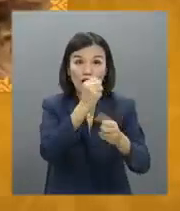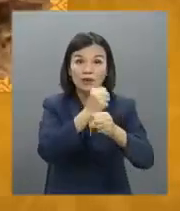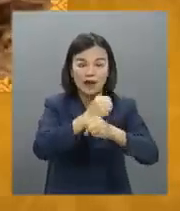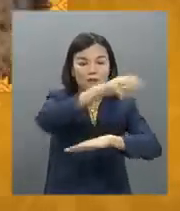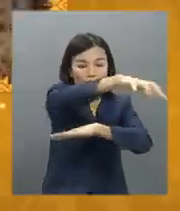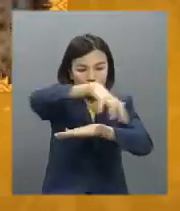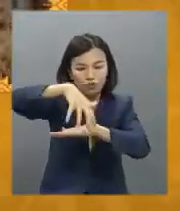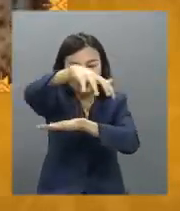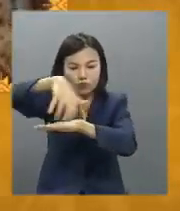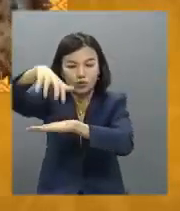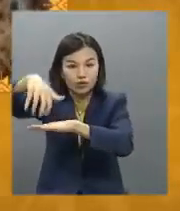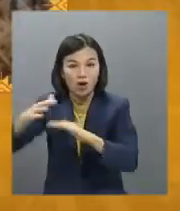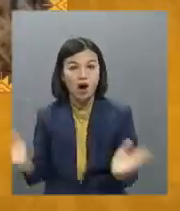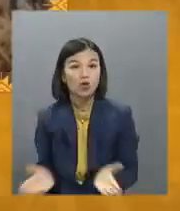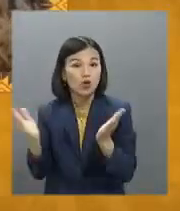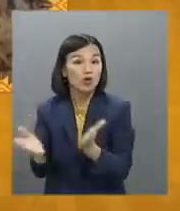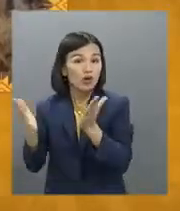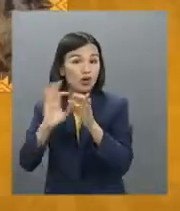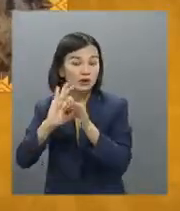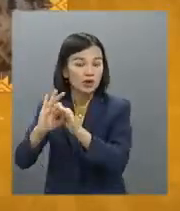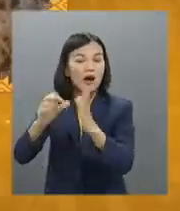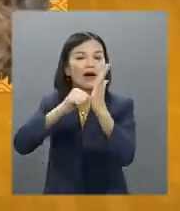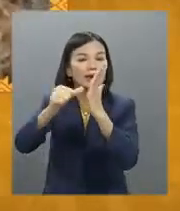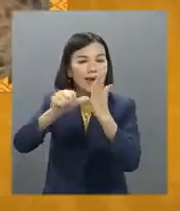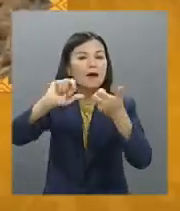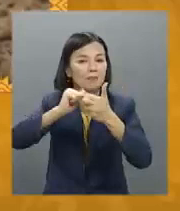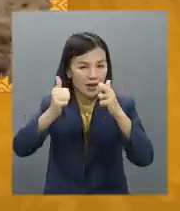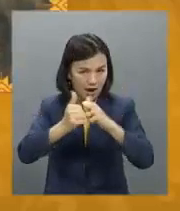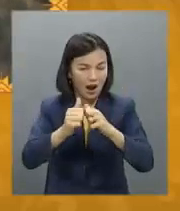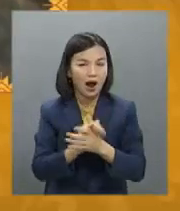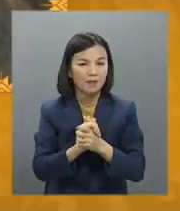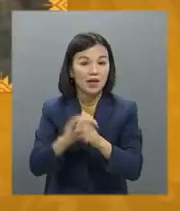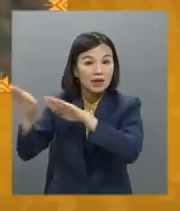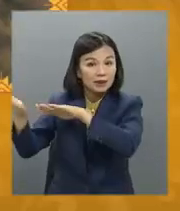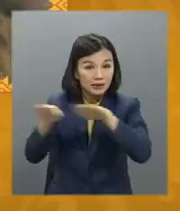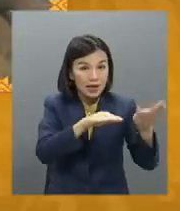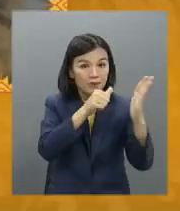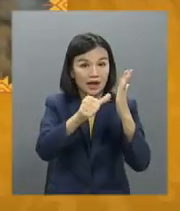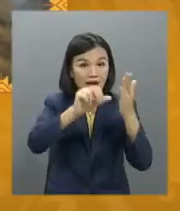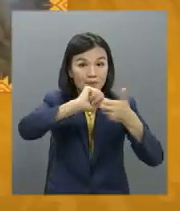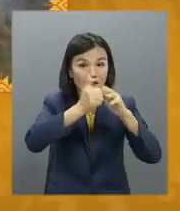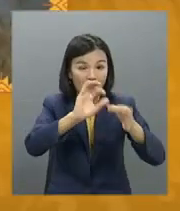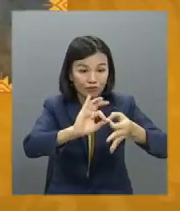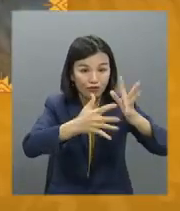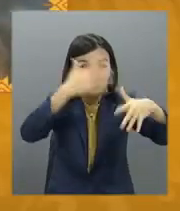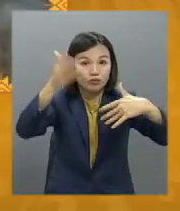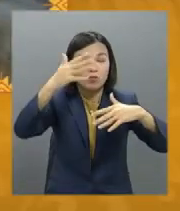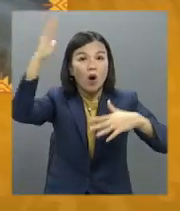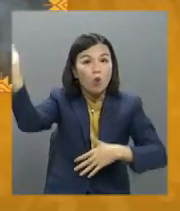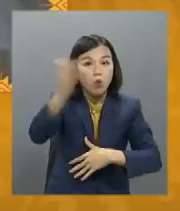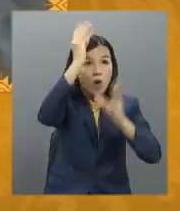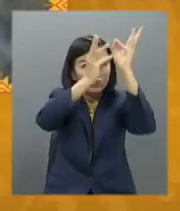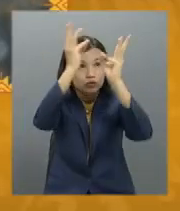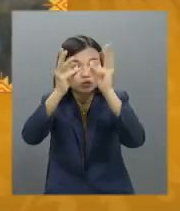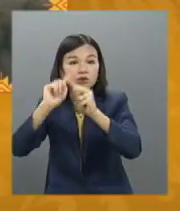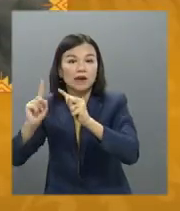ำแนวกันไฟในพื้นที่ป่าชุมชนเป็นการรณรงค์เชิงรุกในการแก้ไขปัญหามีการเตรียมการแก้ไขปัญหา